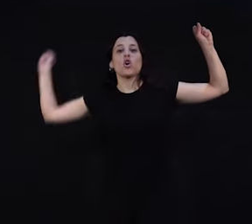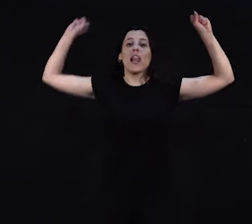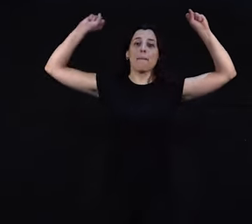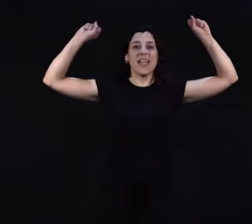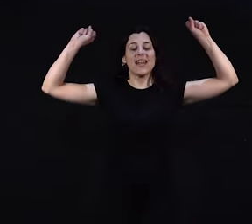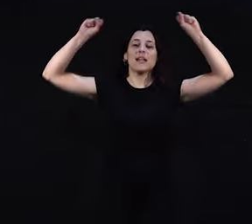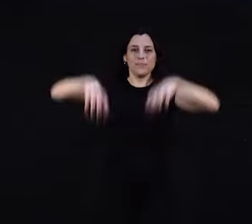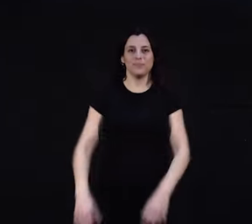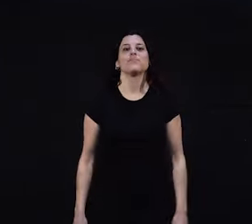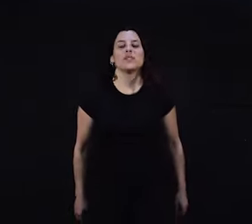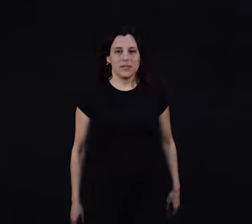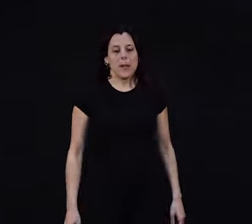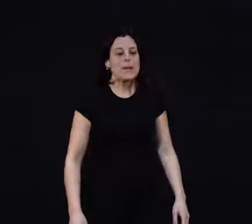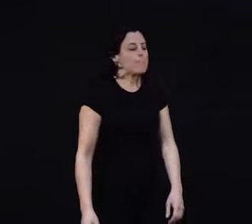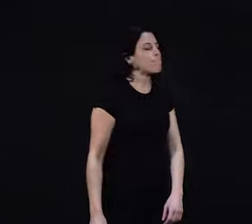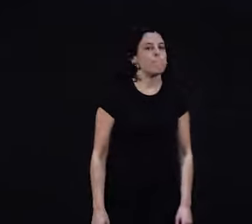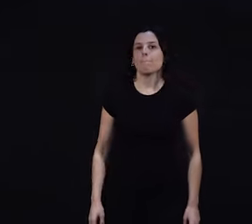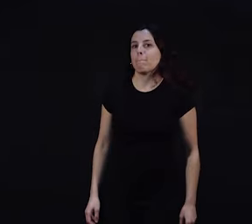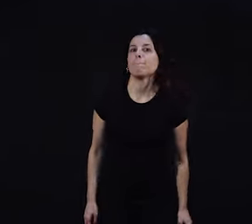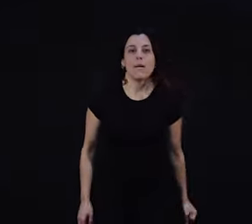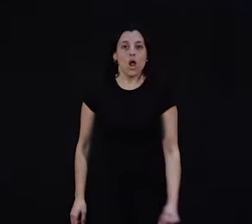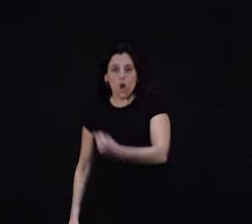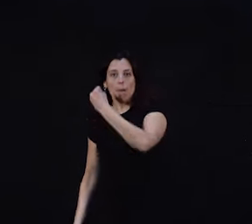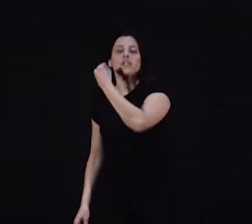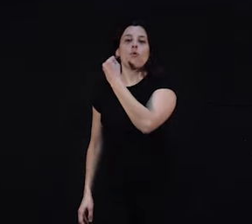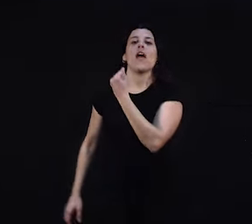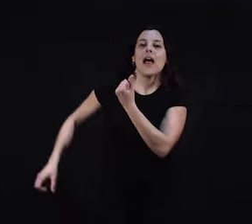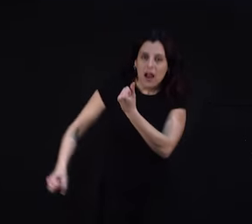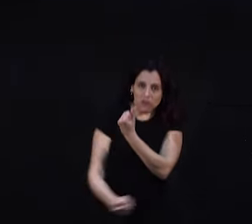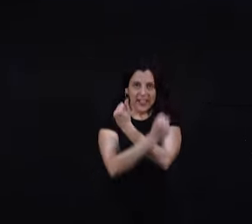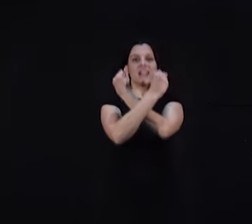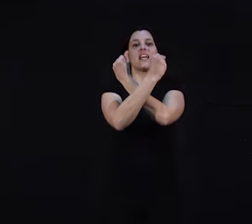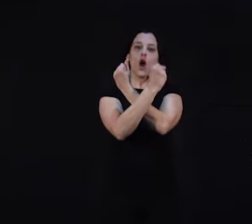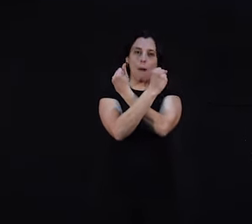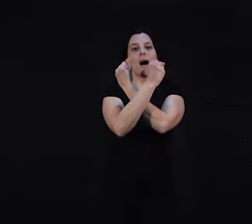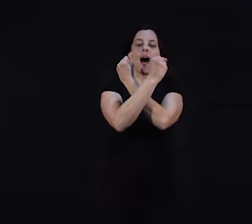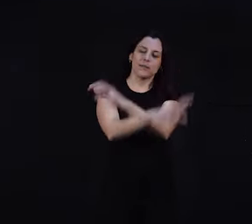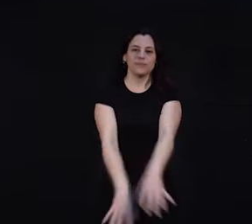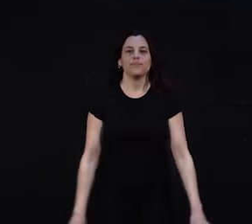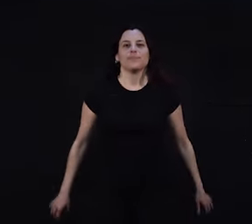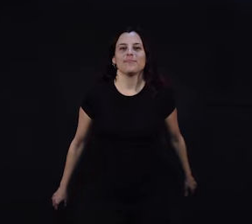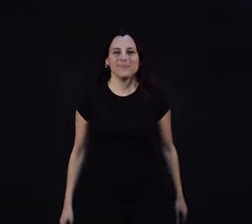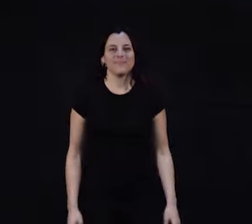ni jo sóc la Mini. No hi ha més poder en la pera o en la poma, no hi ha més poder en el fet de ser home.